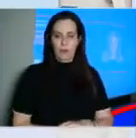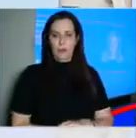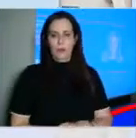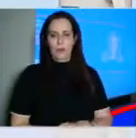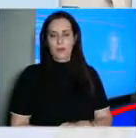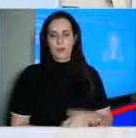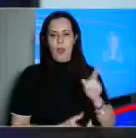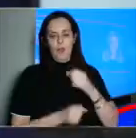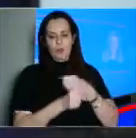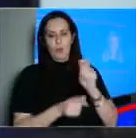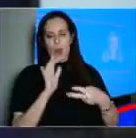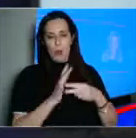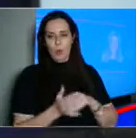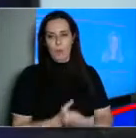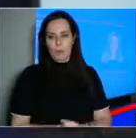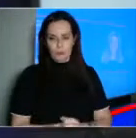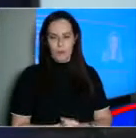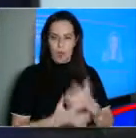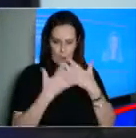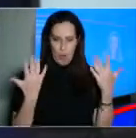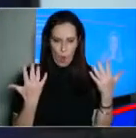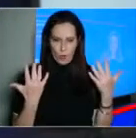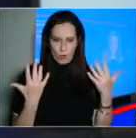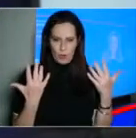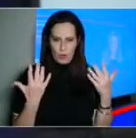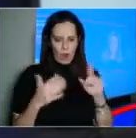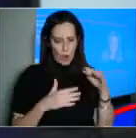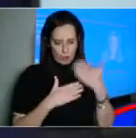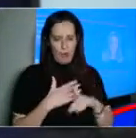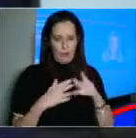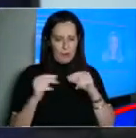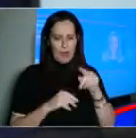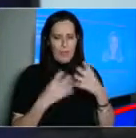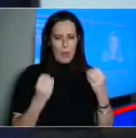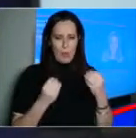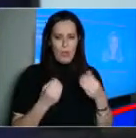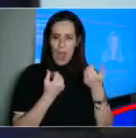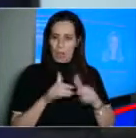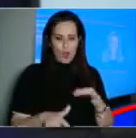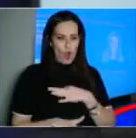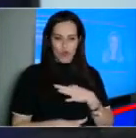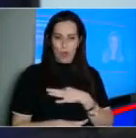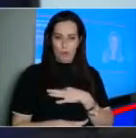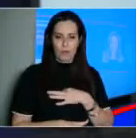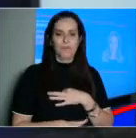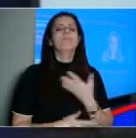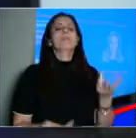מיוצגות בפוליטיקה. אז אני, ברור שתם ולא נשלם, אנחנו נדבר על זה המון. הכישלון הוא שלי. ניסיתי, קמפיין,